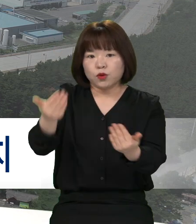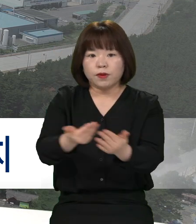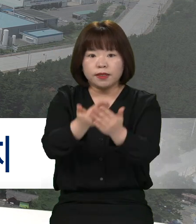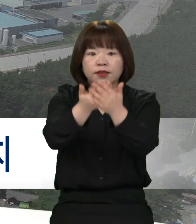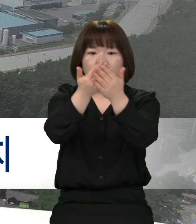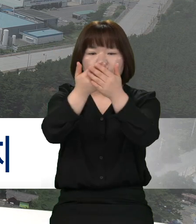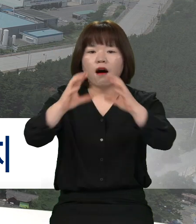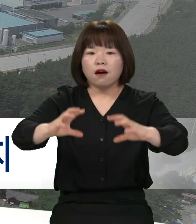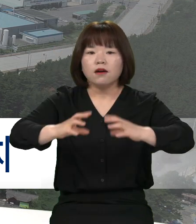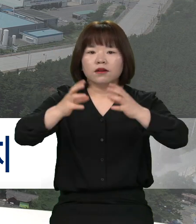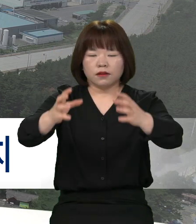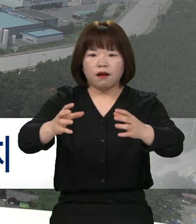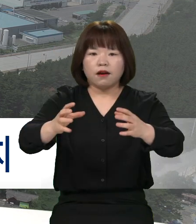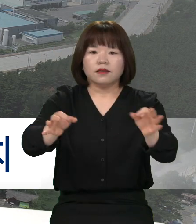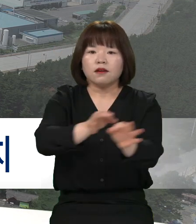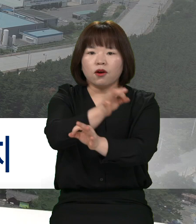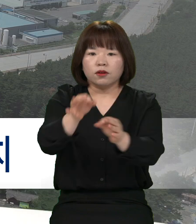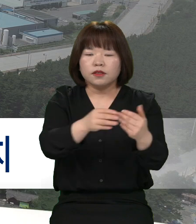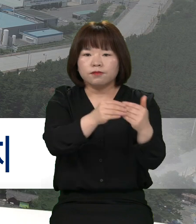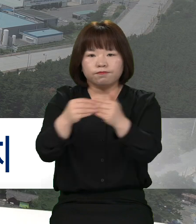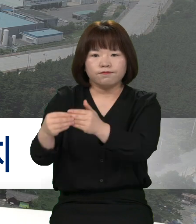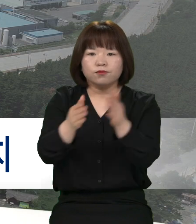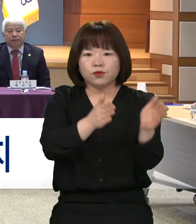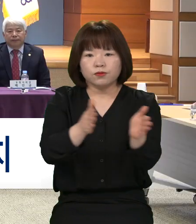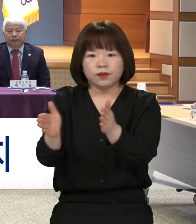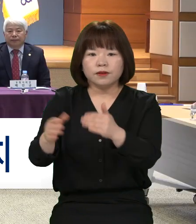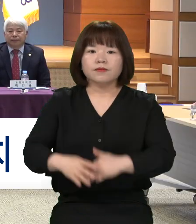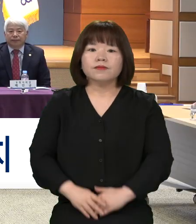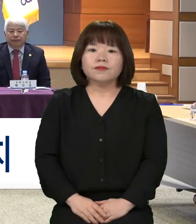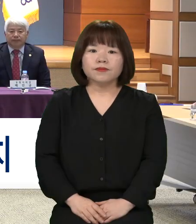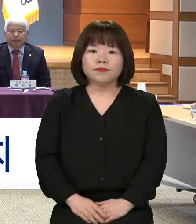2차전지 시장 주도권 선점에 나섭니다